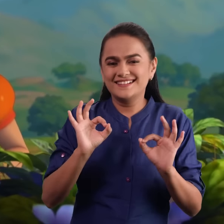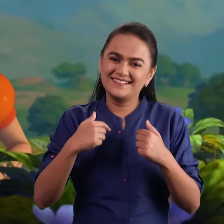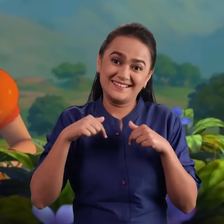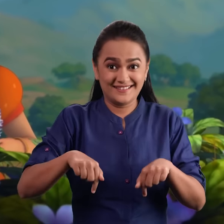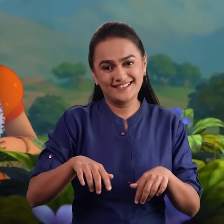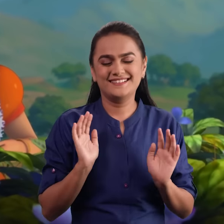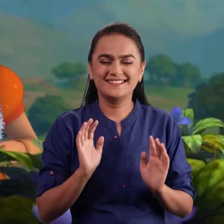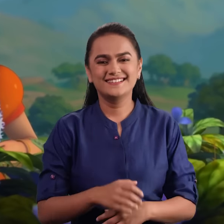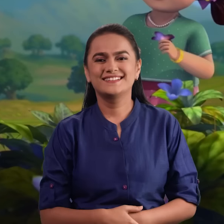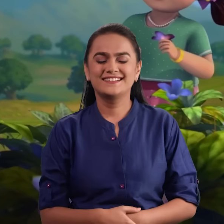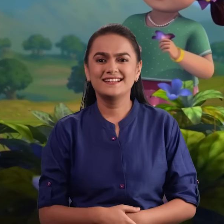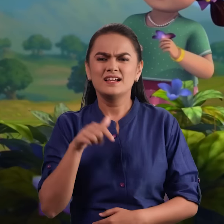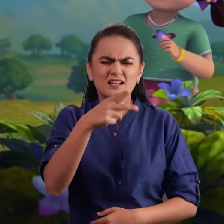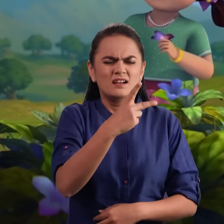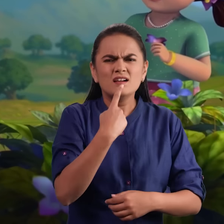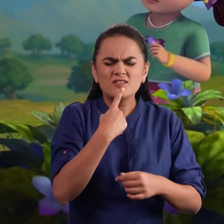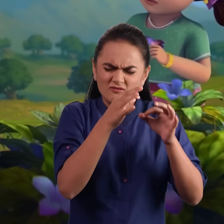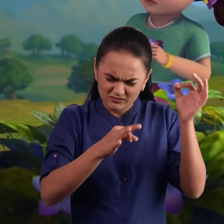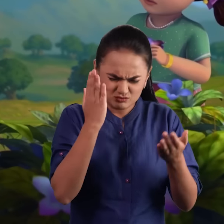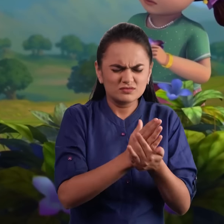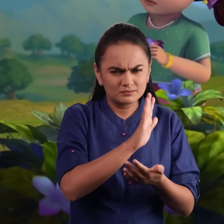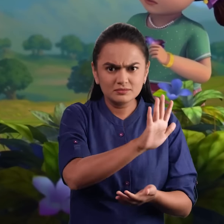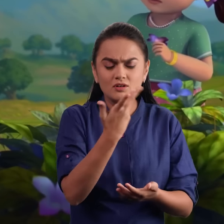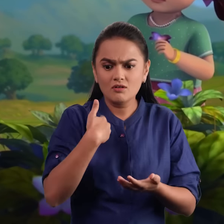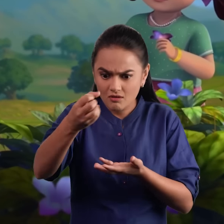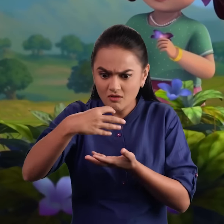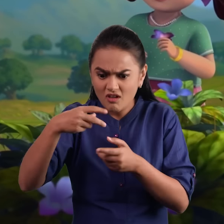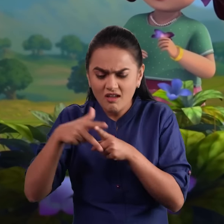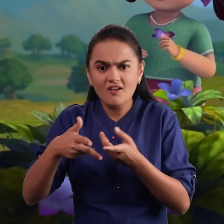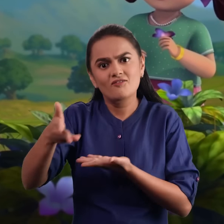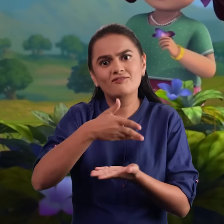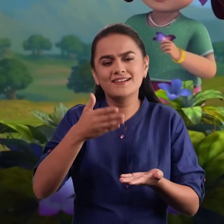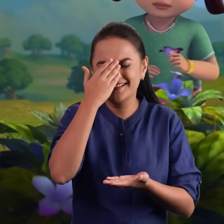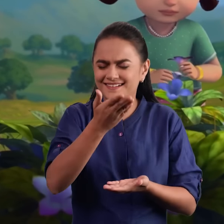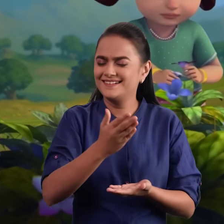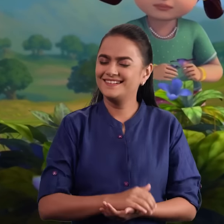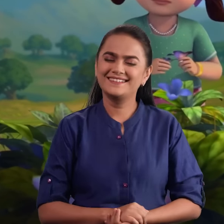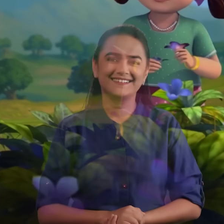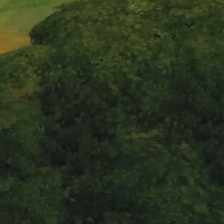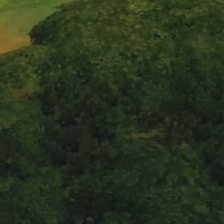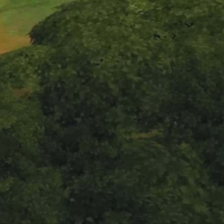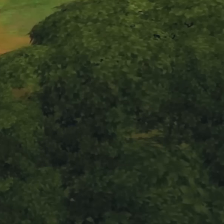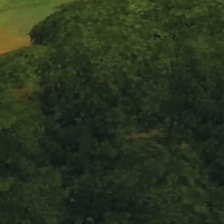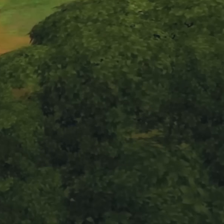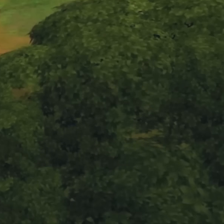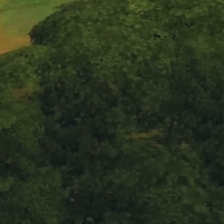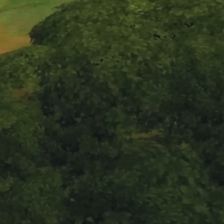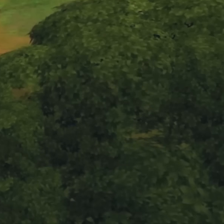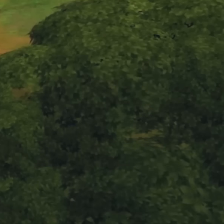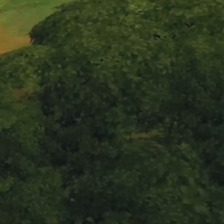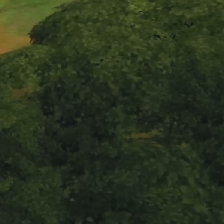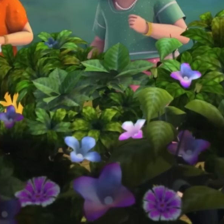सुंदर वस्त्र पहन कर आऊंगी। अब तुम दोनों बातें बनाना बंद करो, नहीं तो हमारा कार्य ही पूरा नहीं होगा।